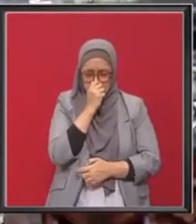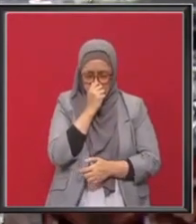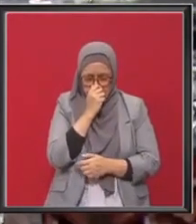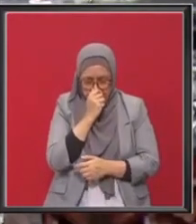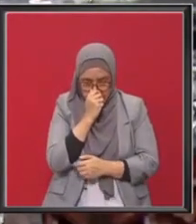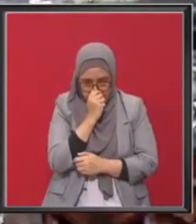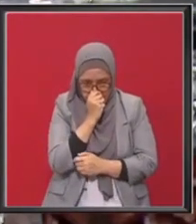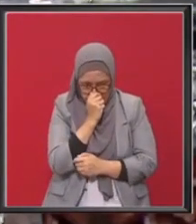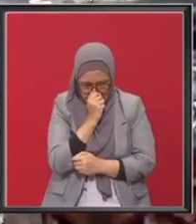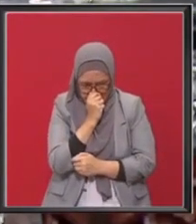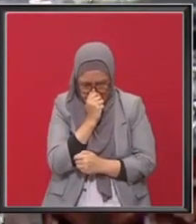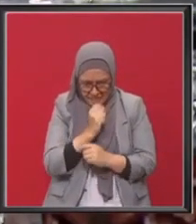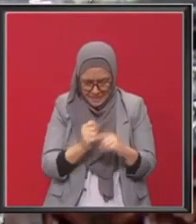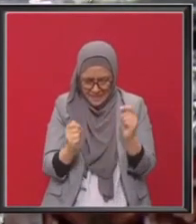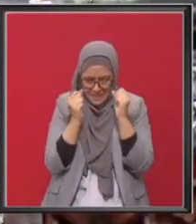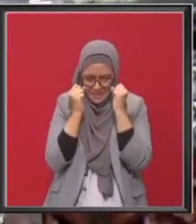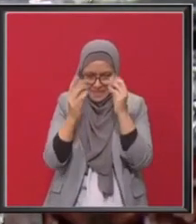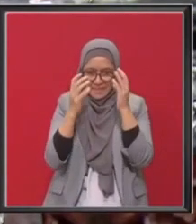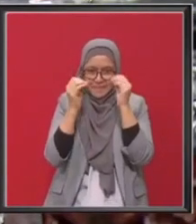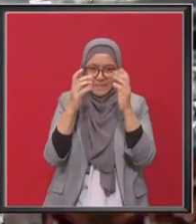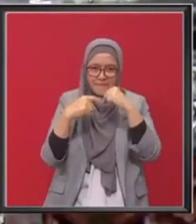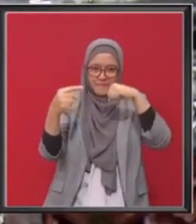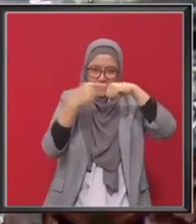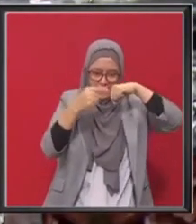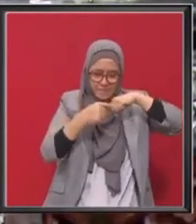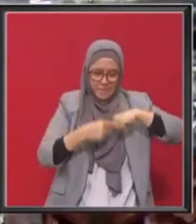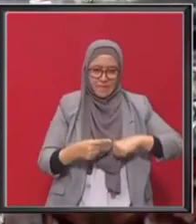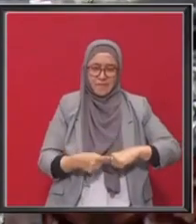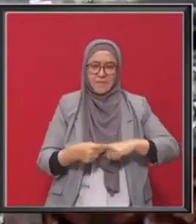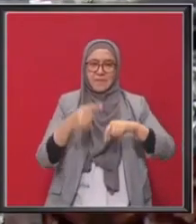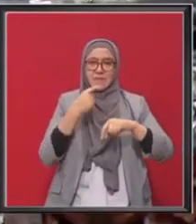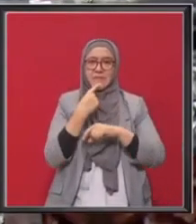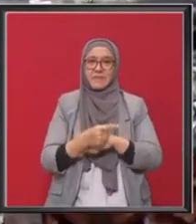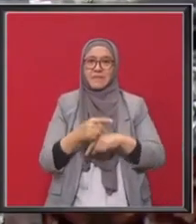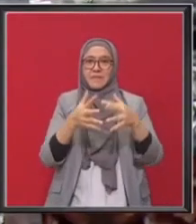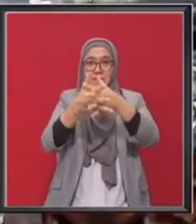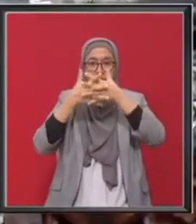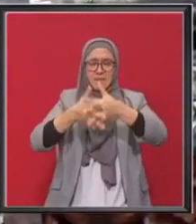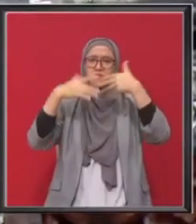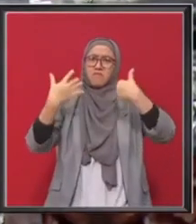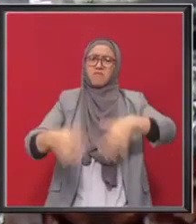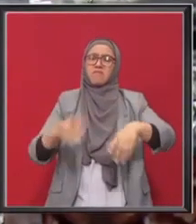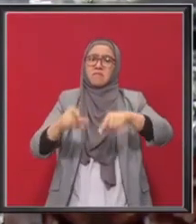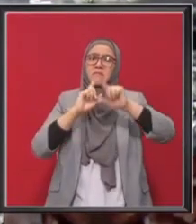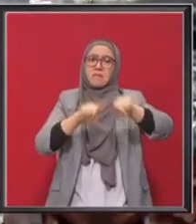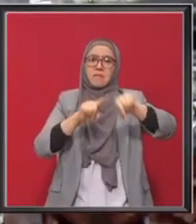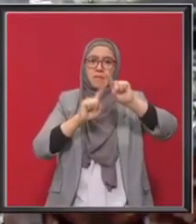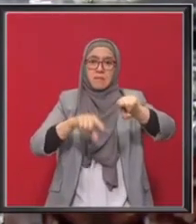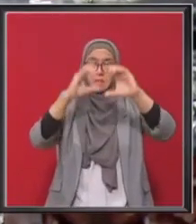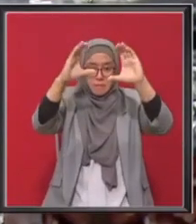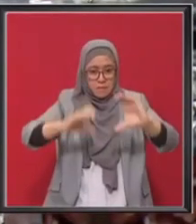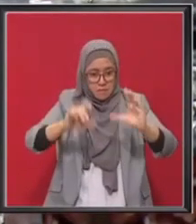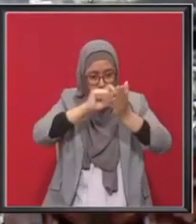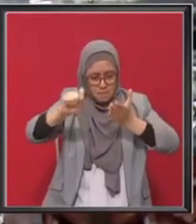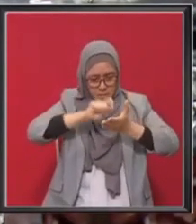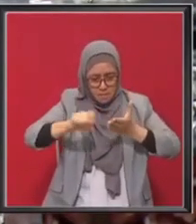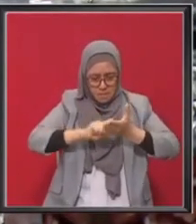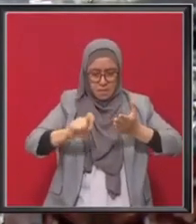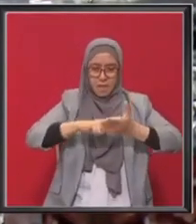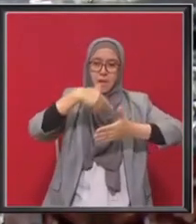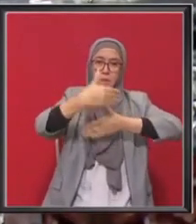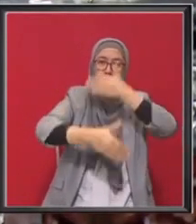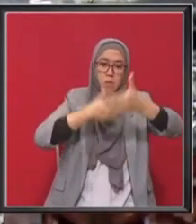dapur bagai dakwah yang dikemukakan oleh Amerika Sadiqah dijawab saya bertulis tetapi proses search